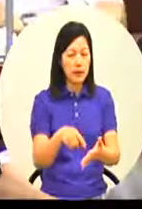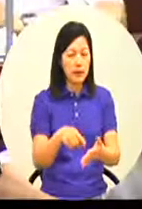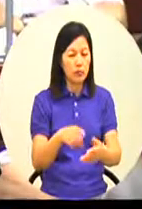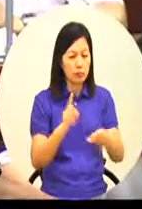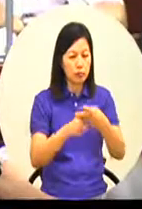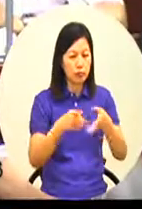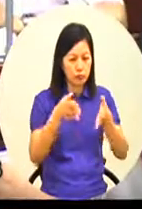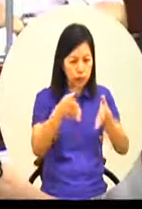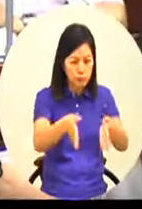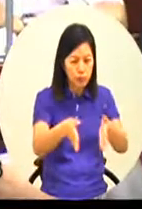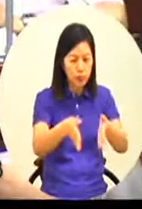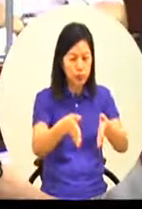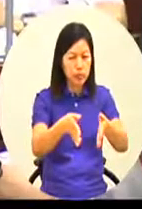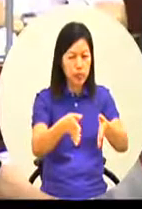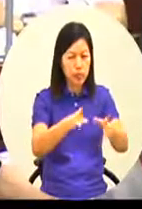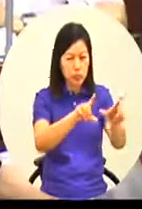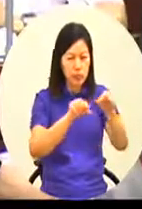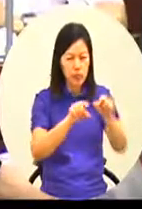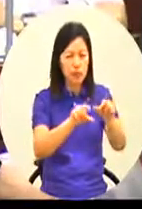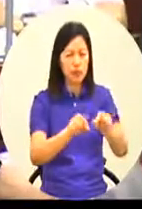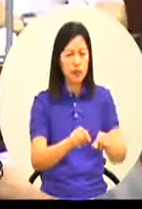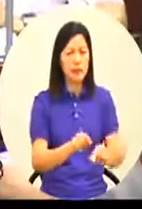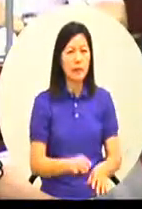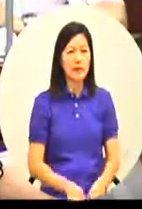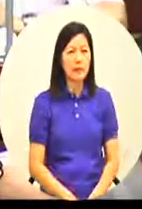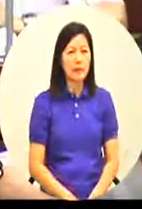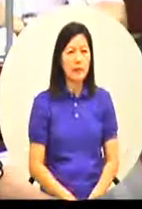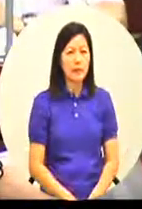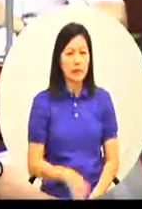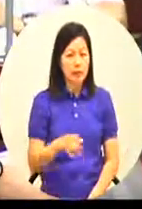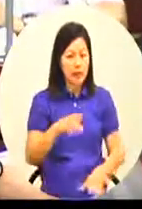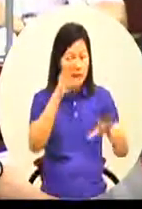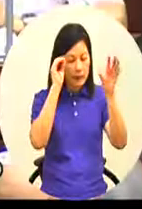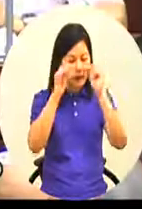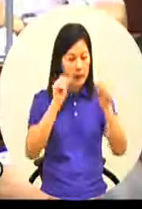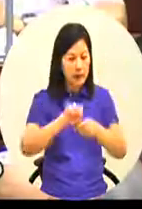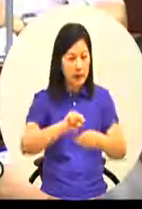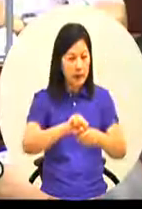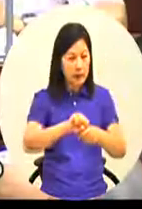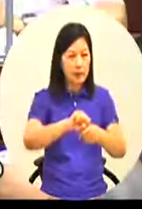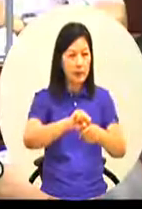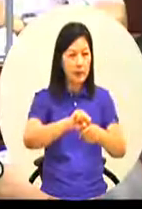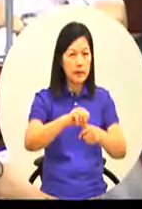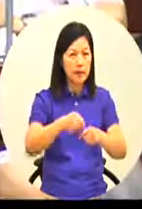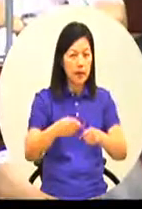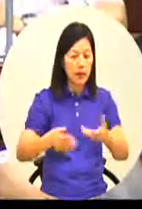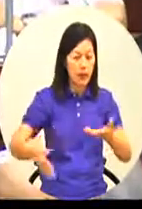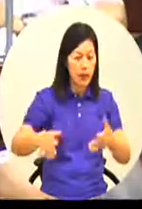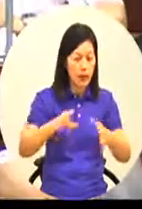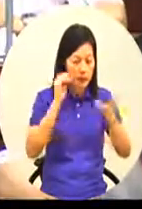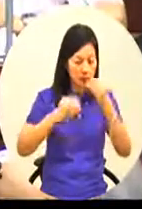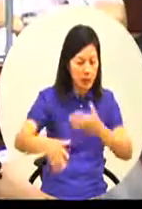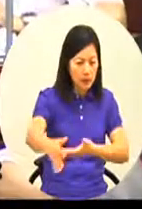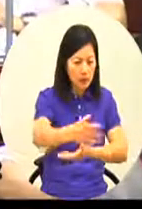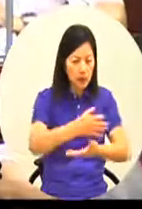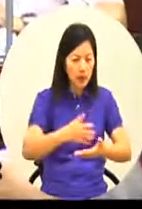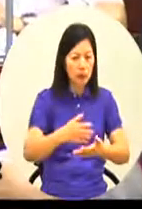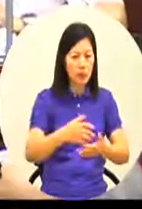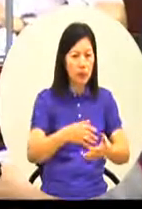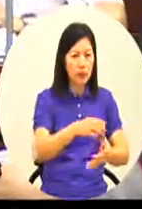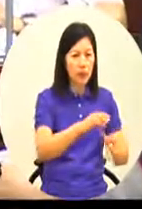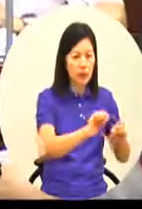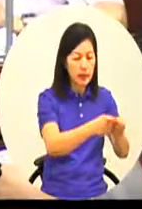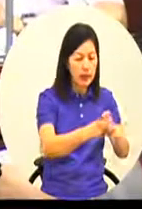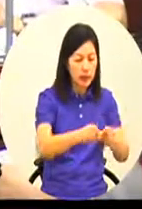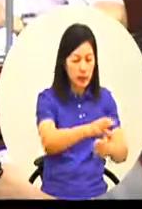的一个依据哈。那我们把这些资料加上这个我们所收集的跟地方的地价、房